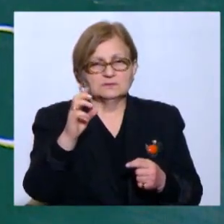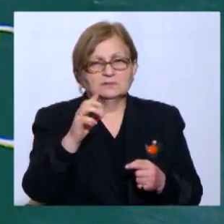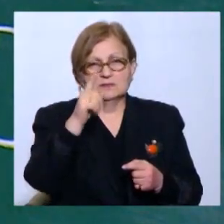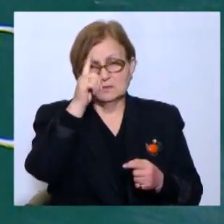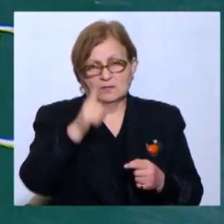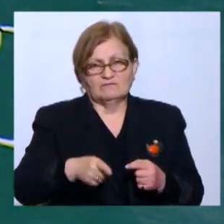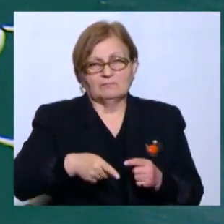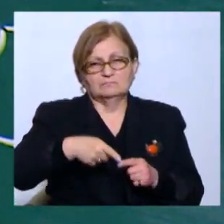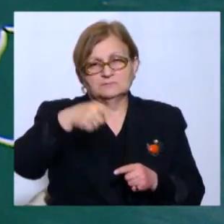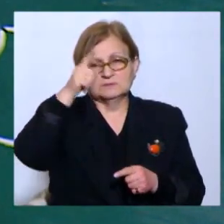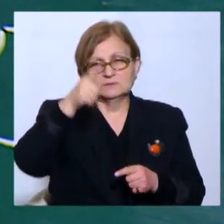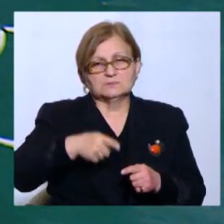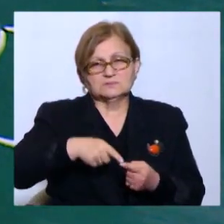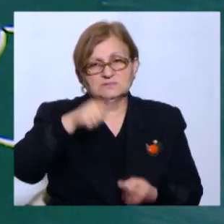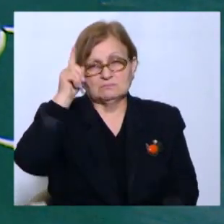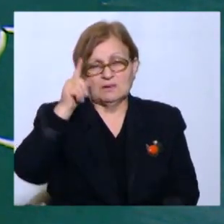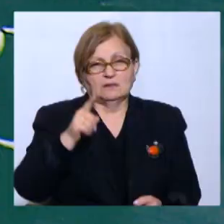გავავლოთ სიმაღლე.